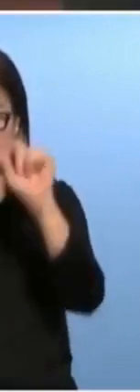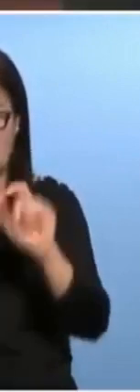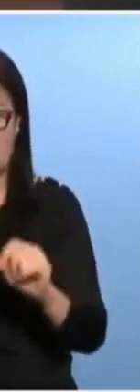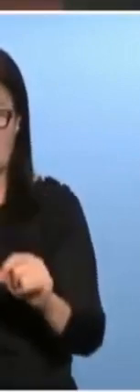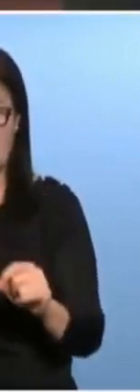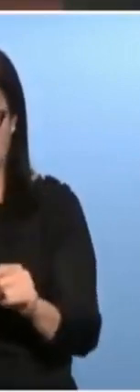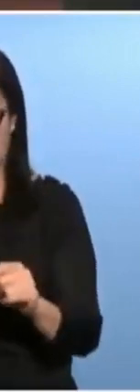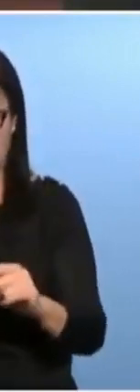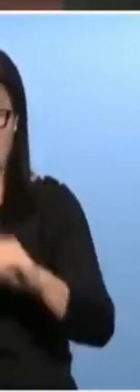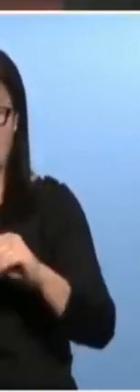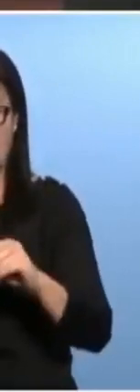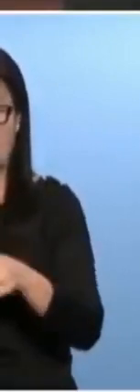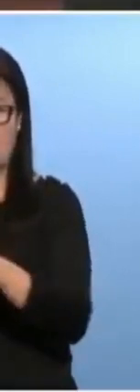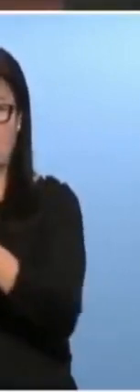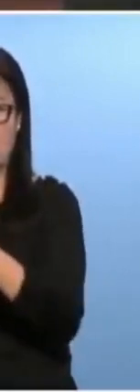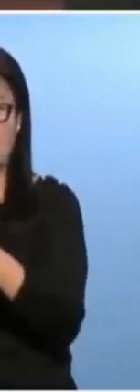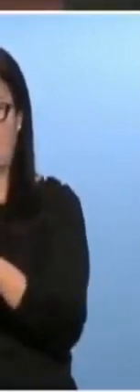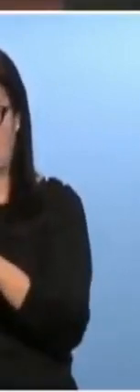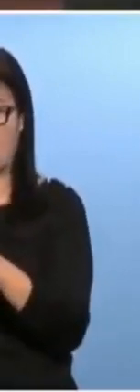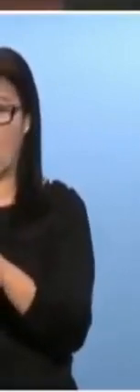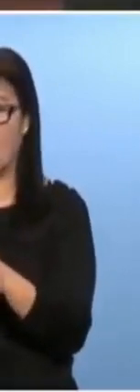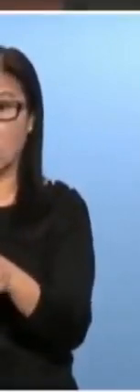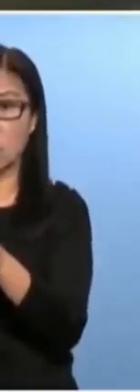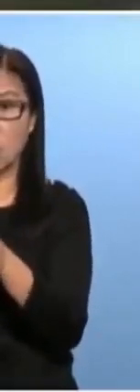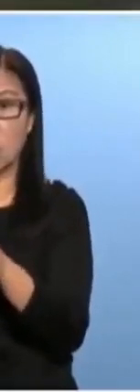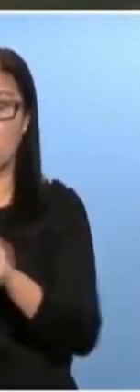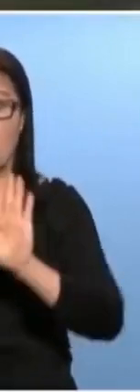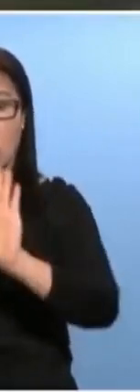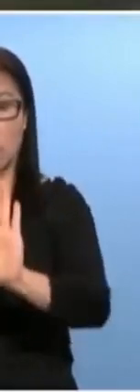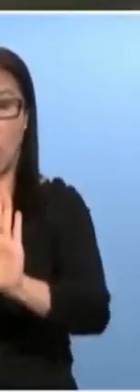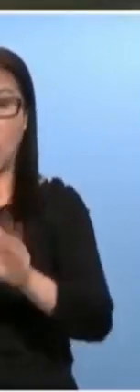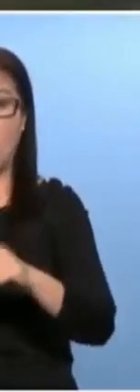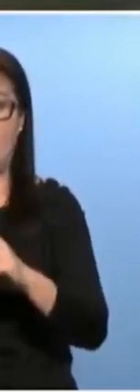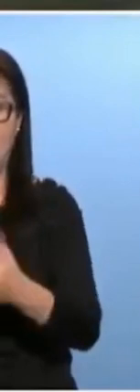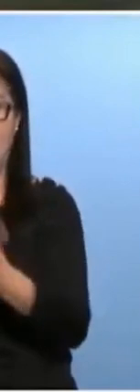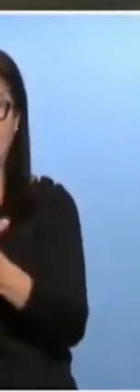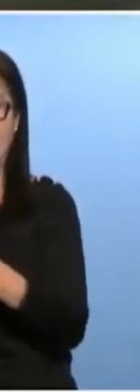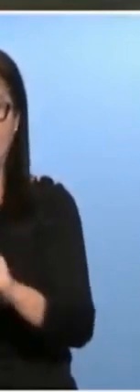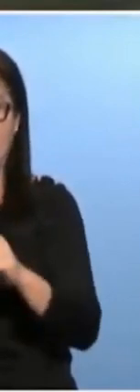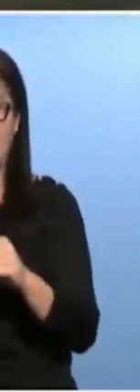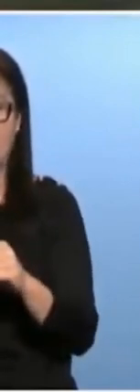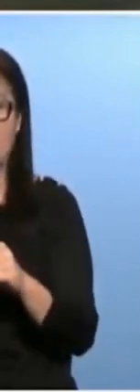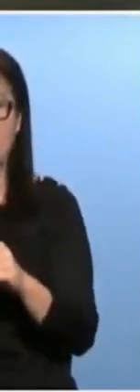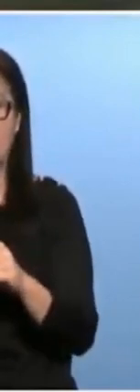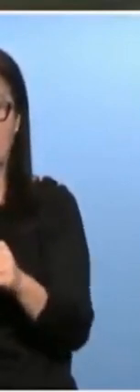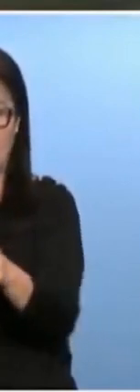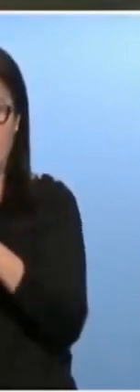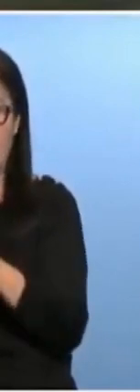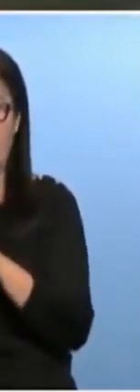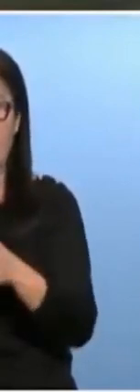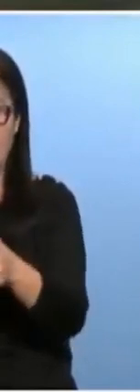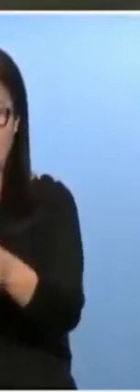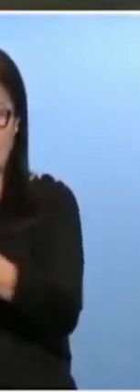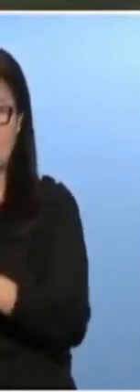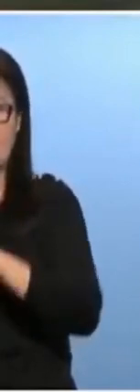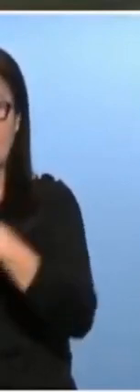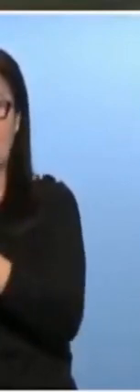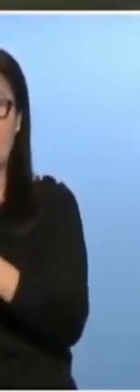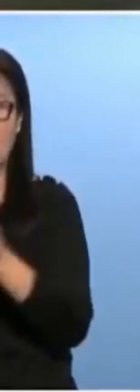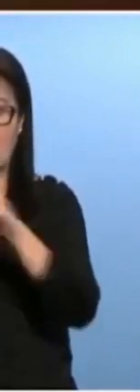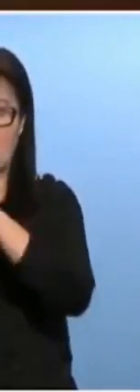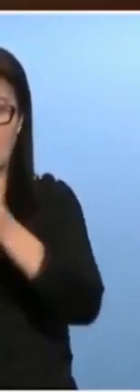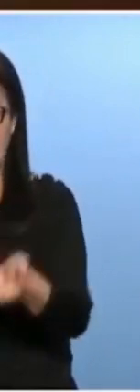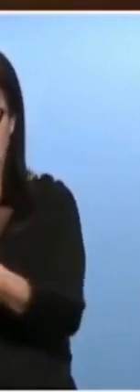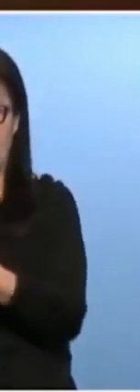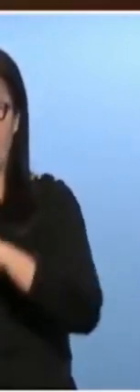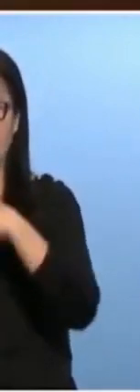主席。鄺議員嘅問題我都係希望解答，真係以正視聽嚇。因為治安問題咧，喺我上